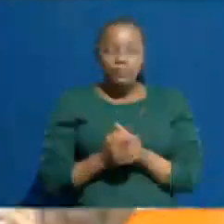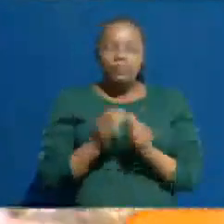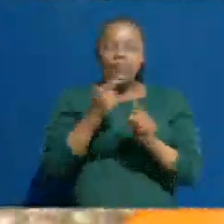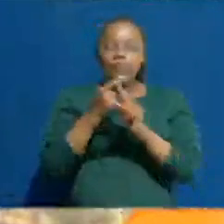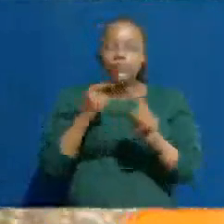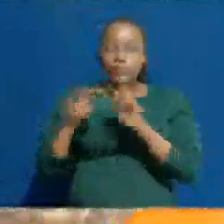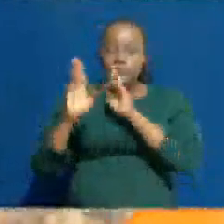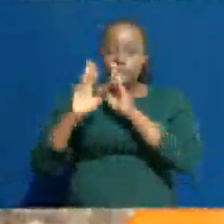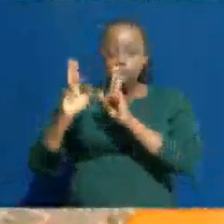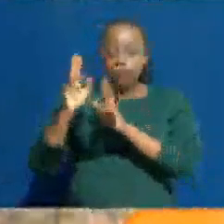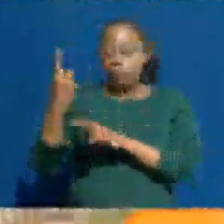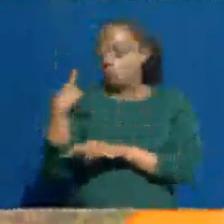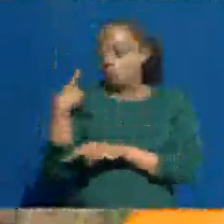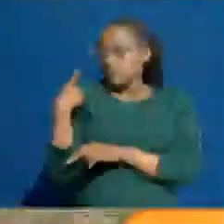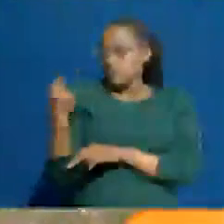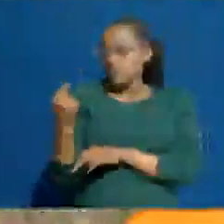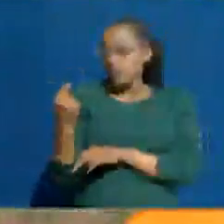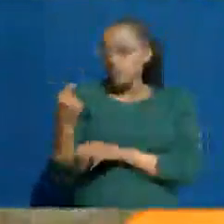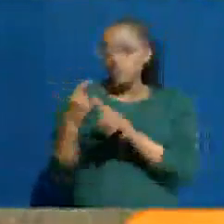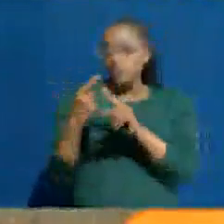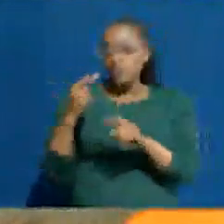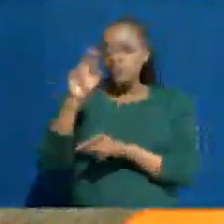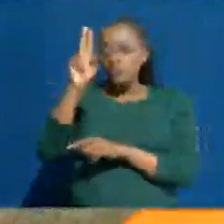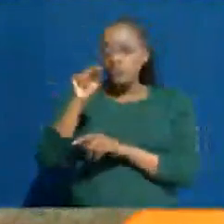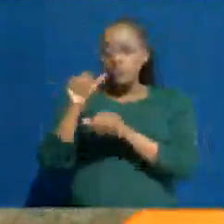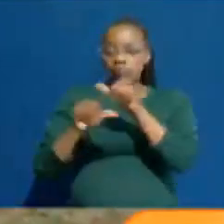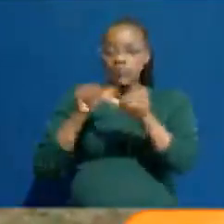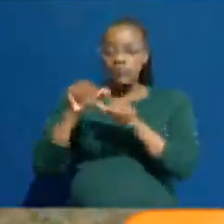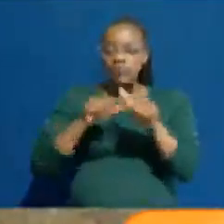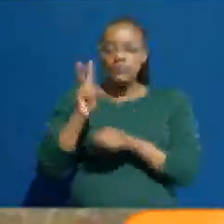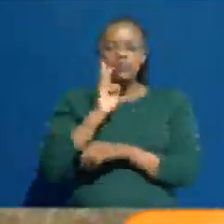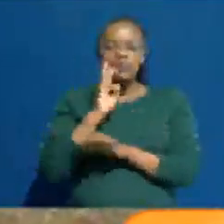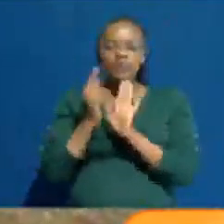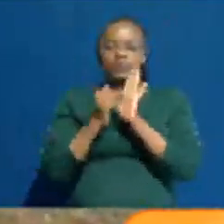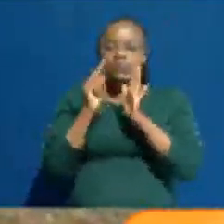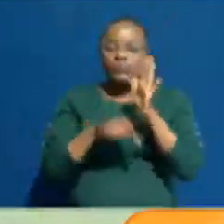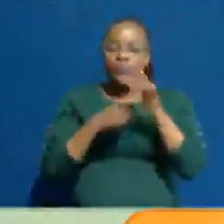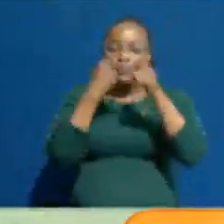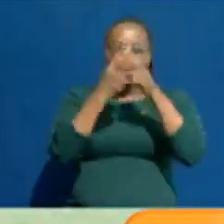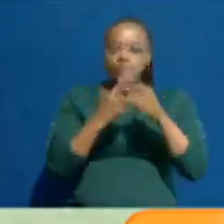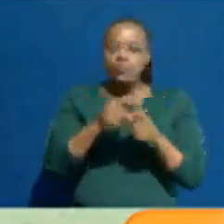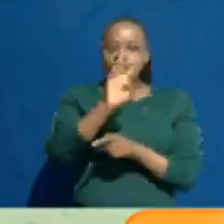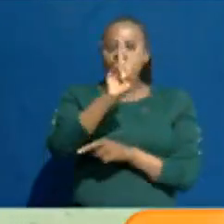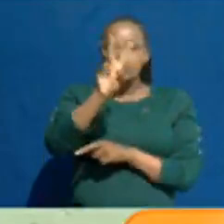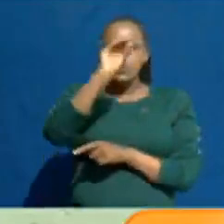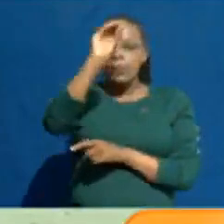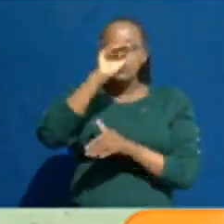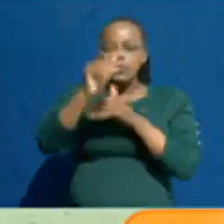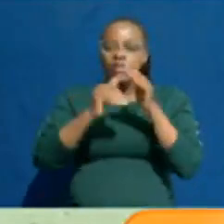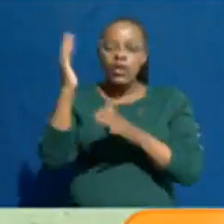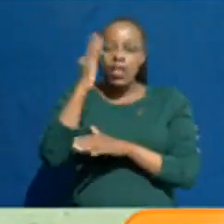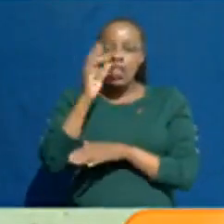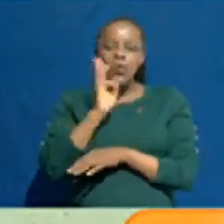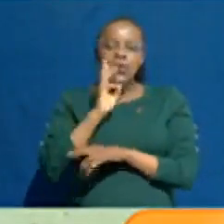Kulingana na ripoti ya hivi punde ya Umoja wa Mataifa kuhusu maji, inaonyesha 42% ya maji taka